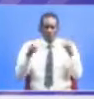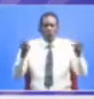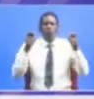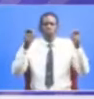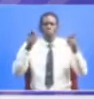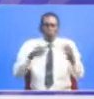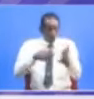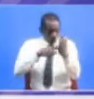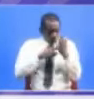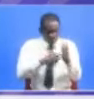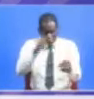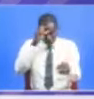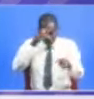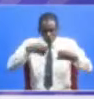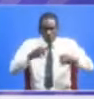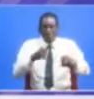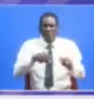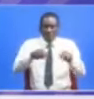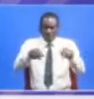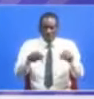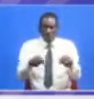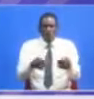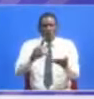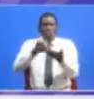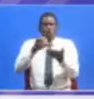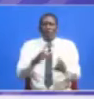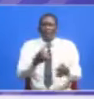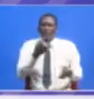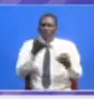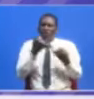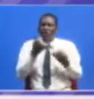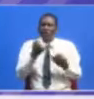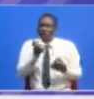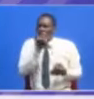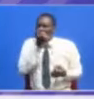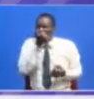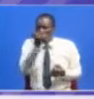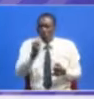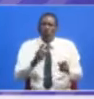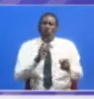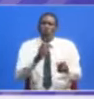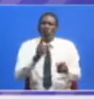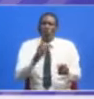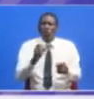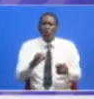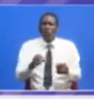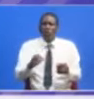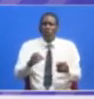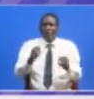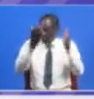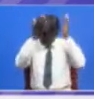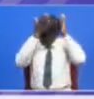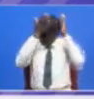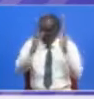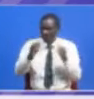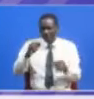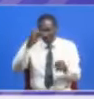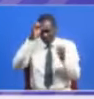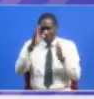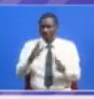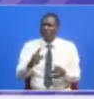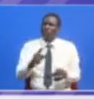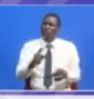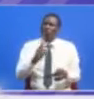kutekeleza matakwa yake, na madaktari hao wamepuzilia mbali tishio la gavana wa Kakamega Fernandez Baraza la kutaka kuwapiga